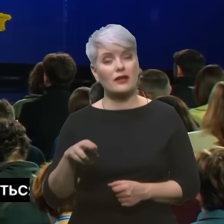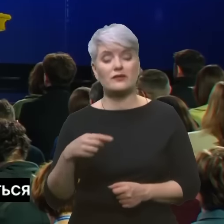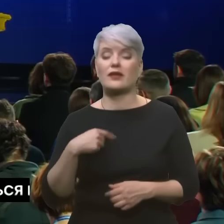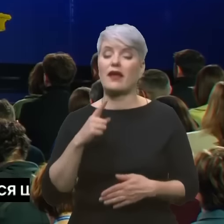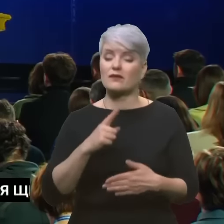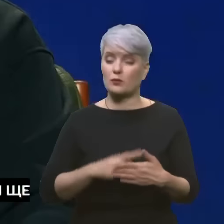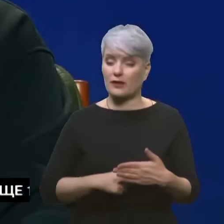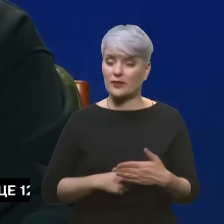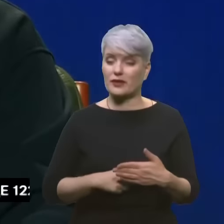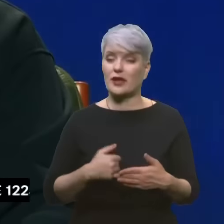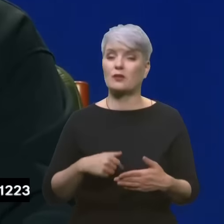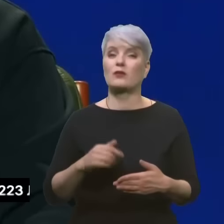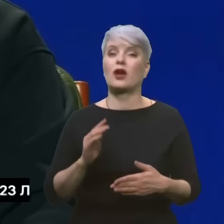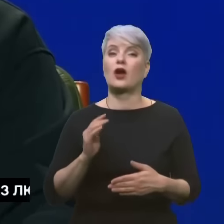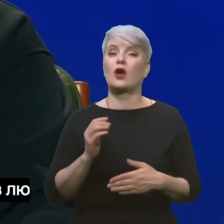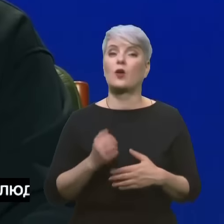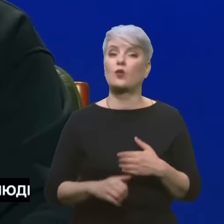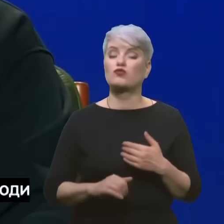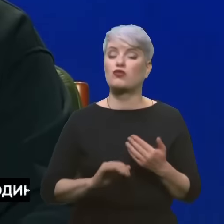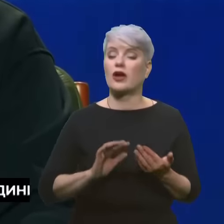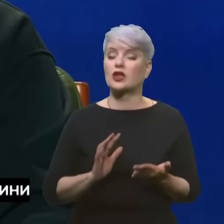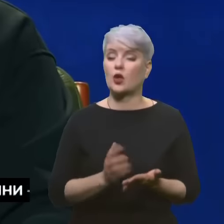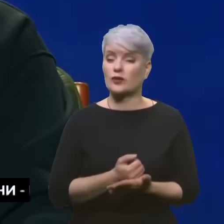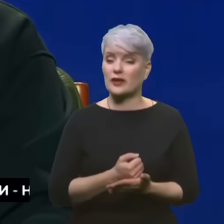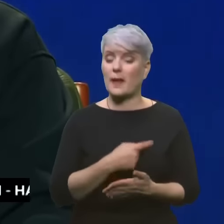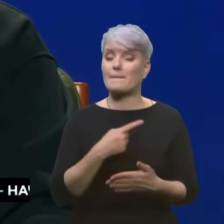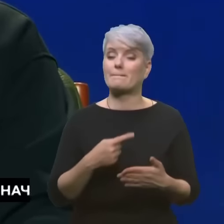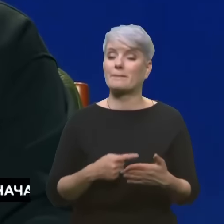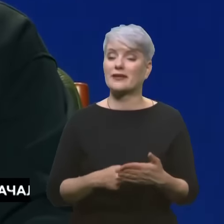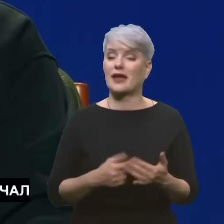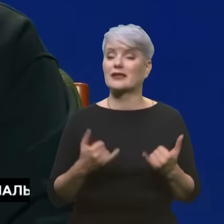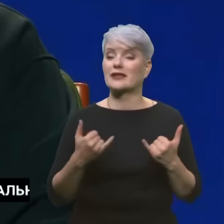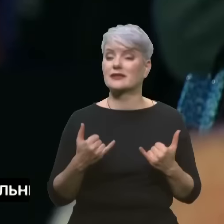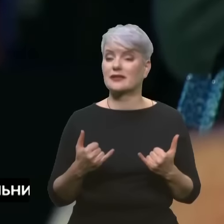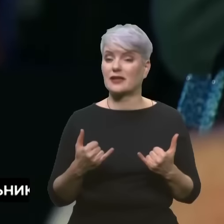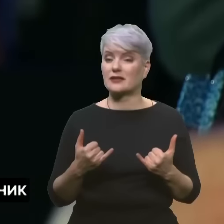впевнений, ми все це вже досягли. Питання зараз